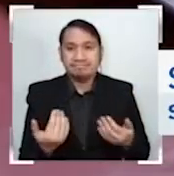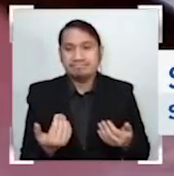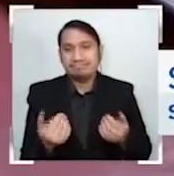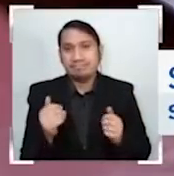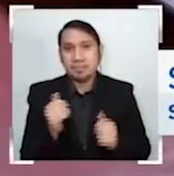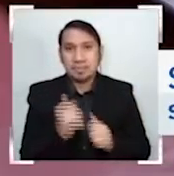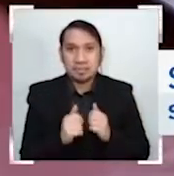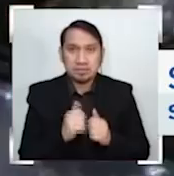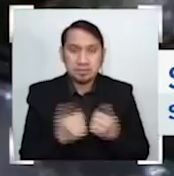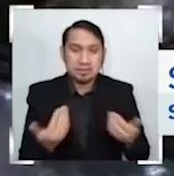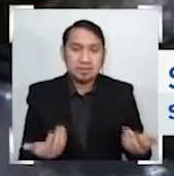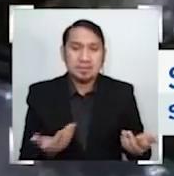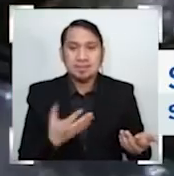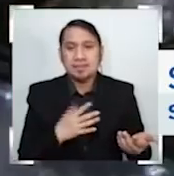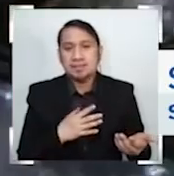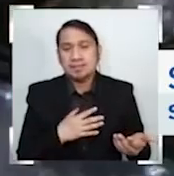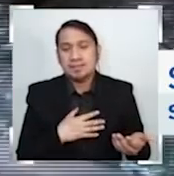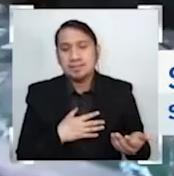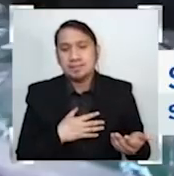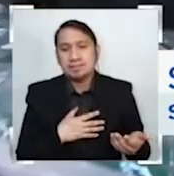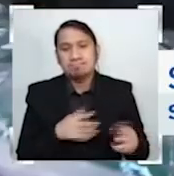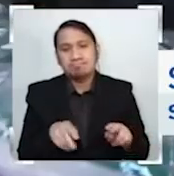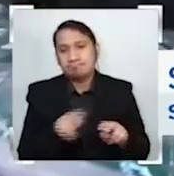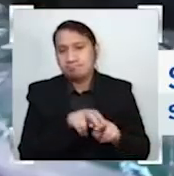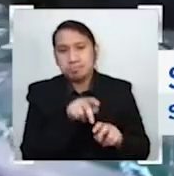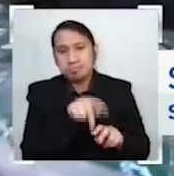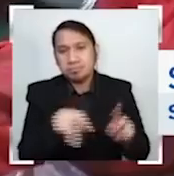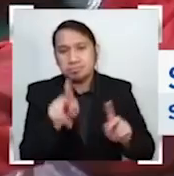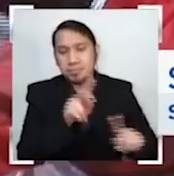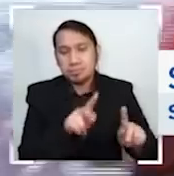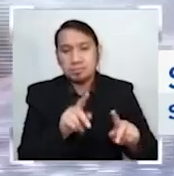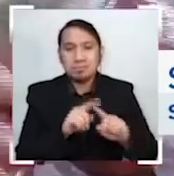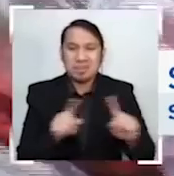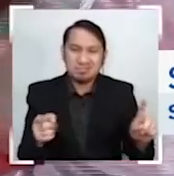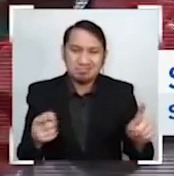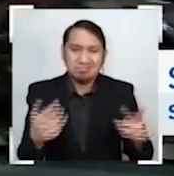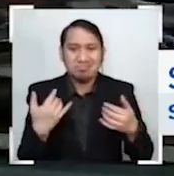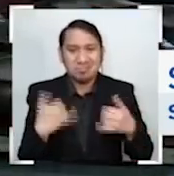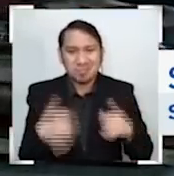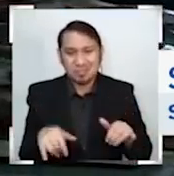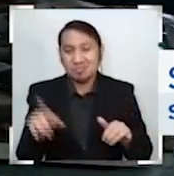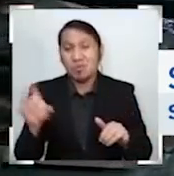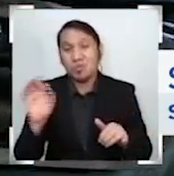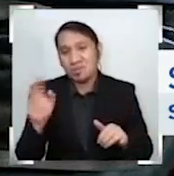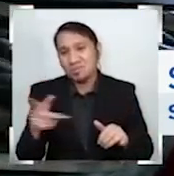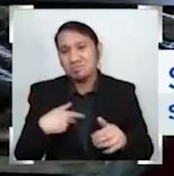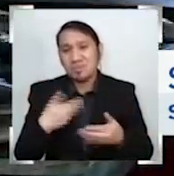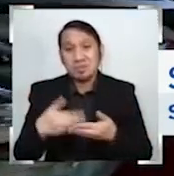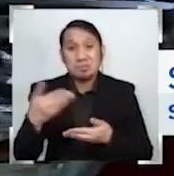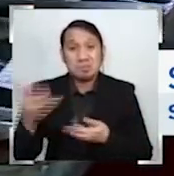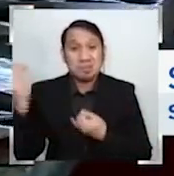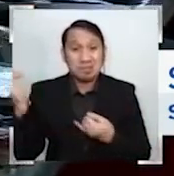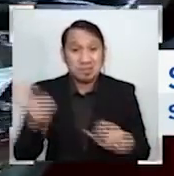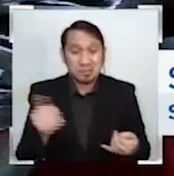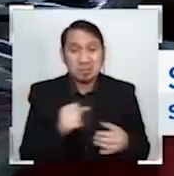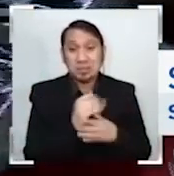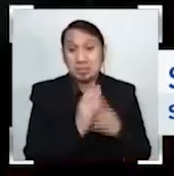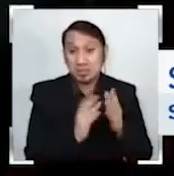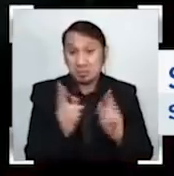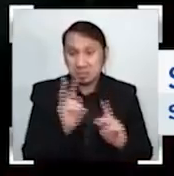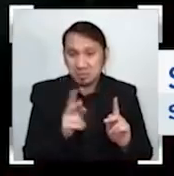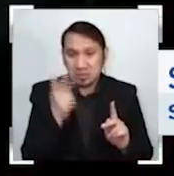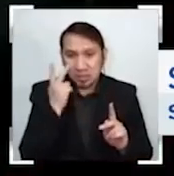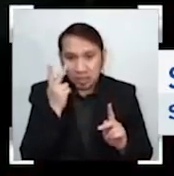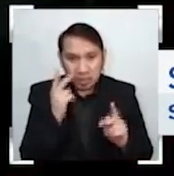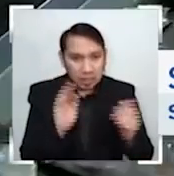sa mga lokal na mangingisda, wala rin silang magawa, kundi tangkilikin pa rin ang mga imported. Maging ang ilang mamimili, pansin ang pagkakaiba at